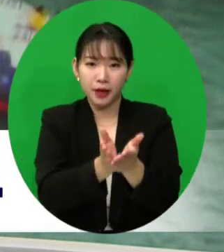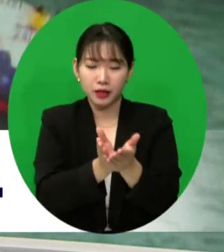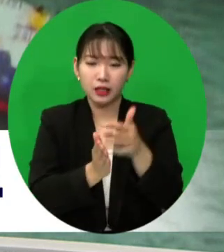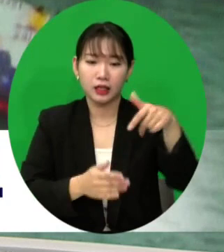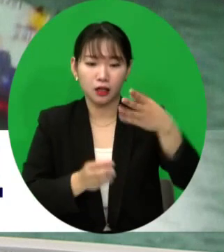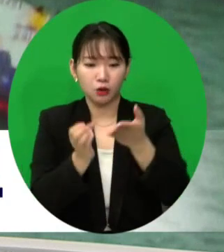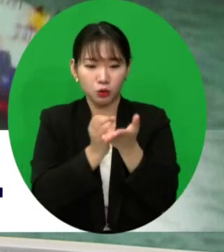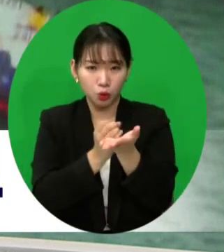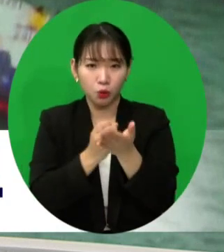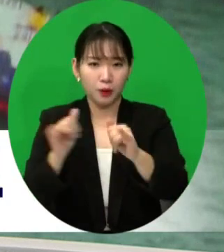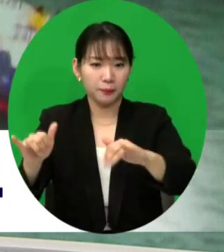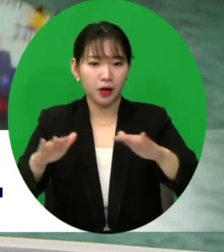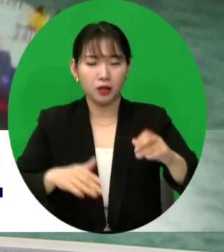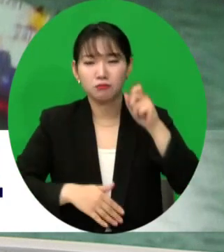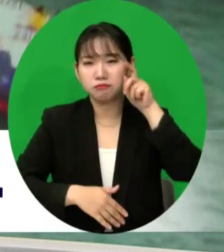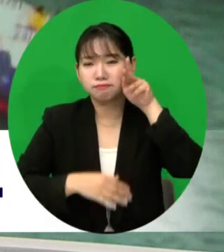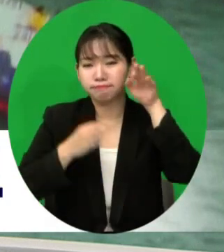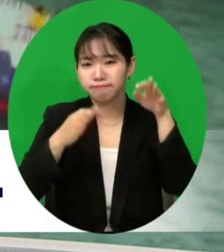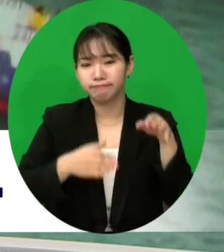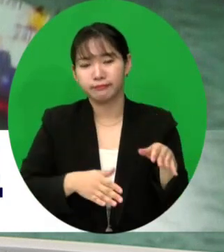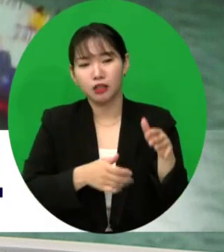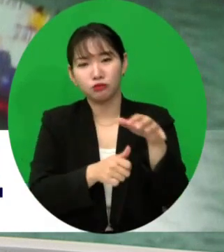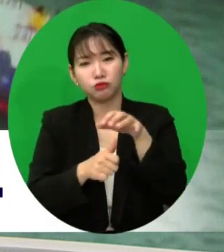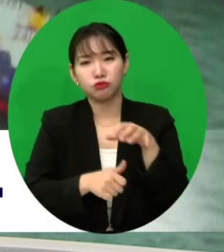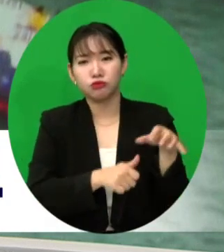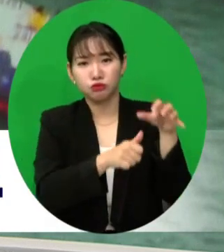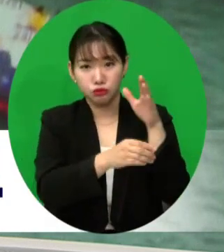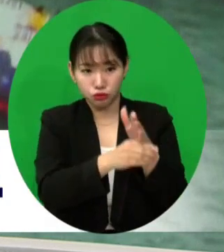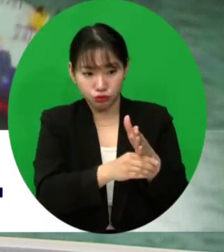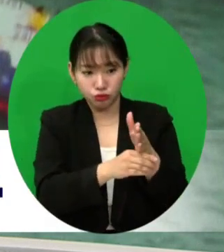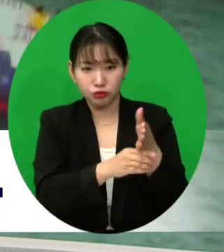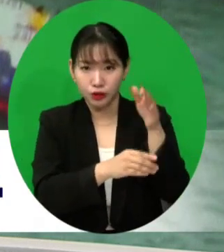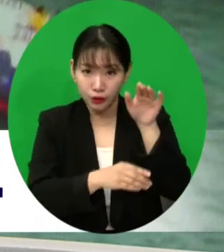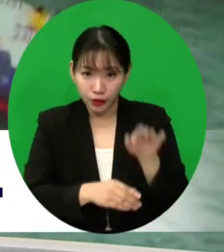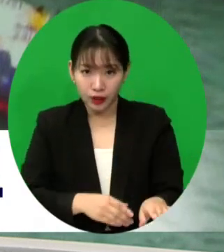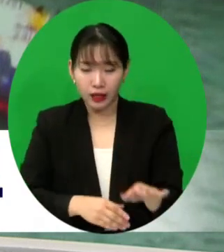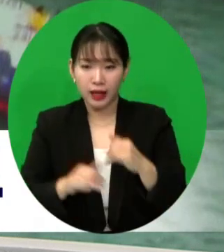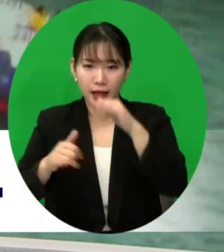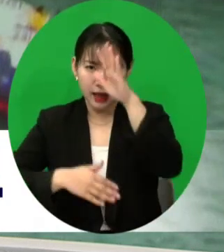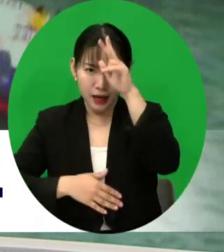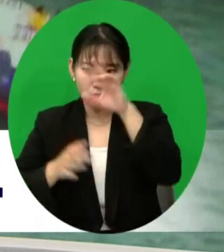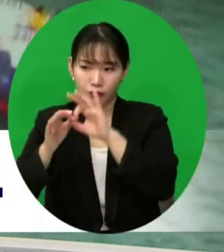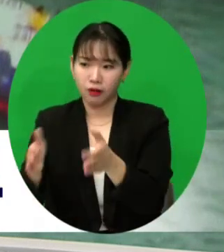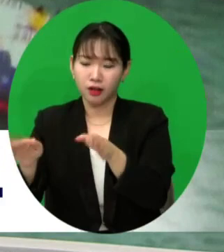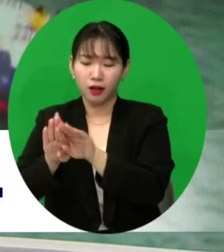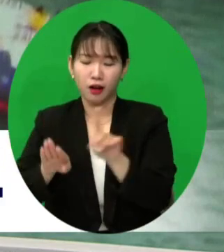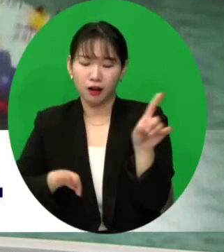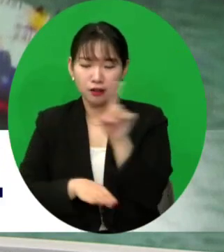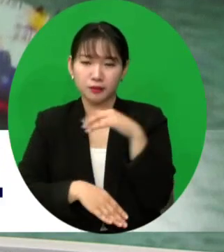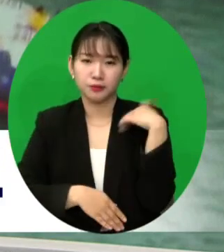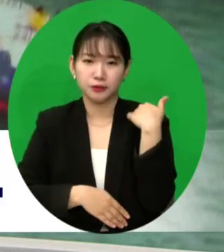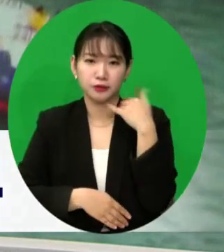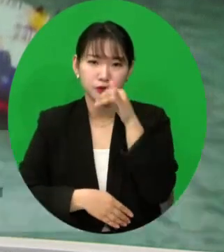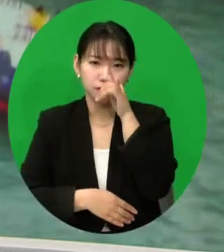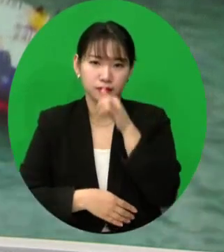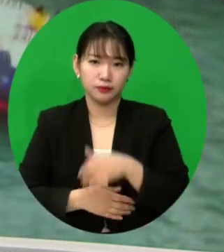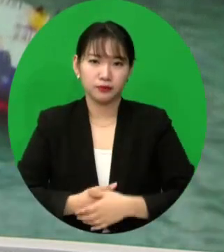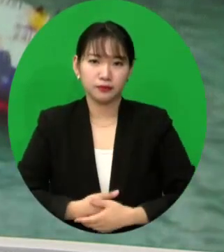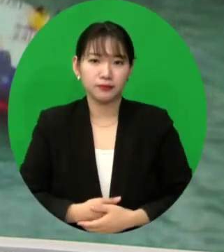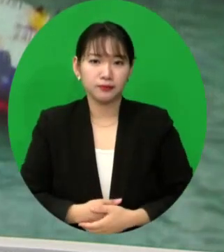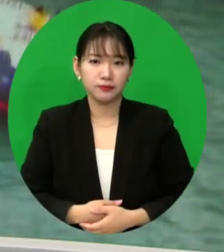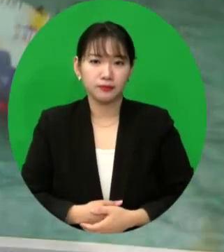동안 표류하고 있었던 것으로 알려졌는데 해경 등 관계 기관들은 까맣게 모르고 있었습니다. 안준호